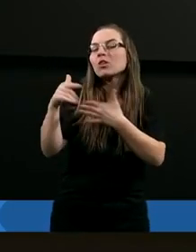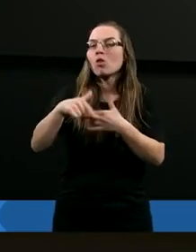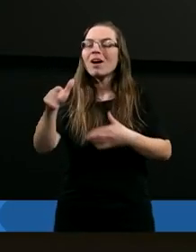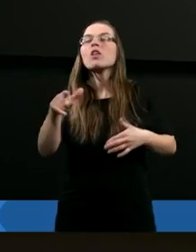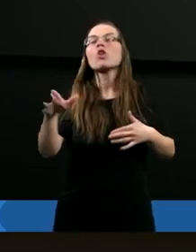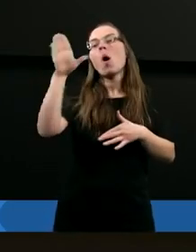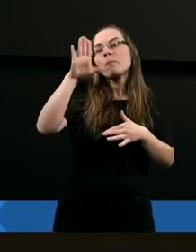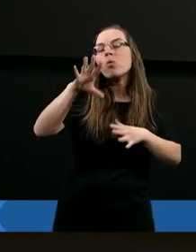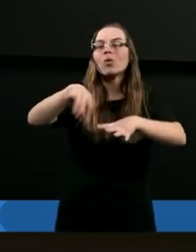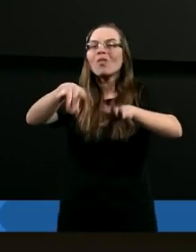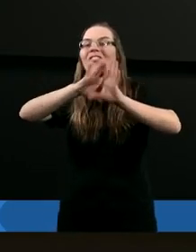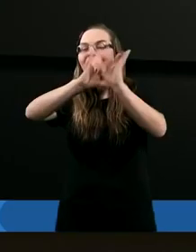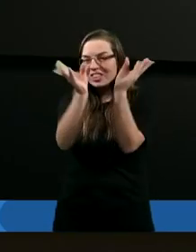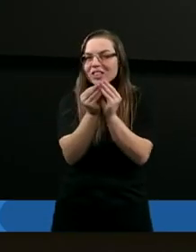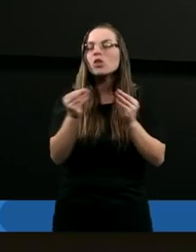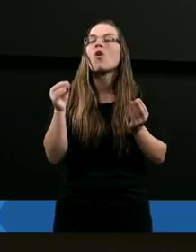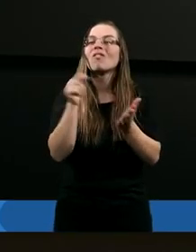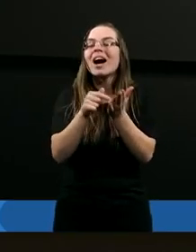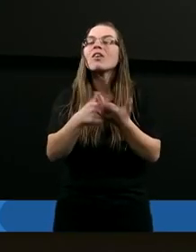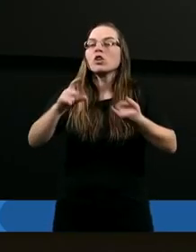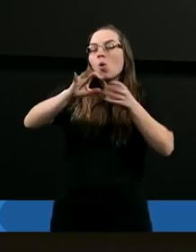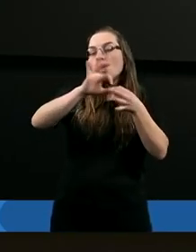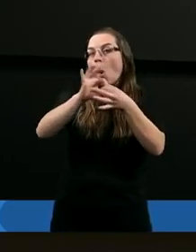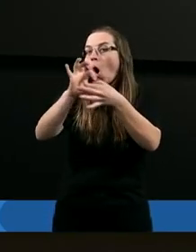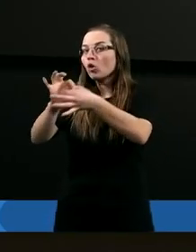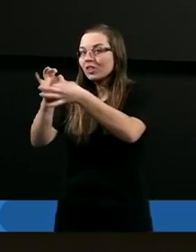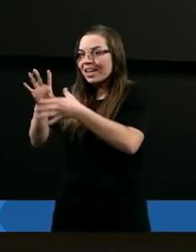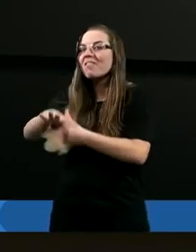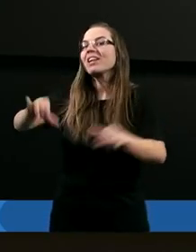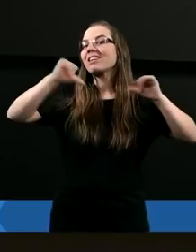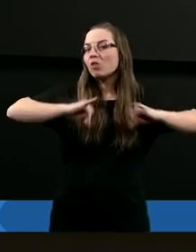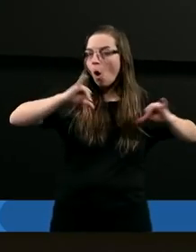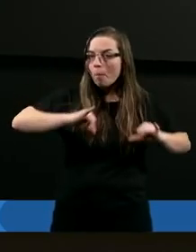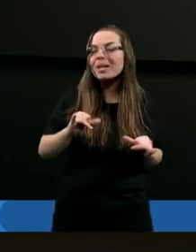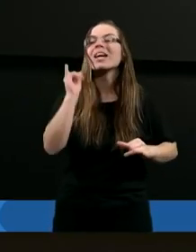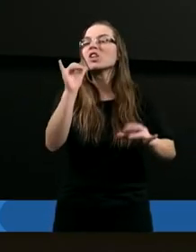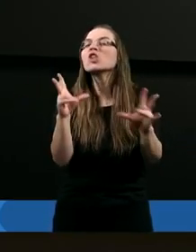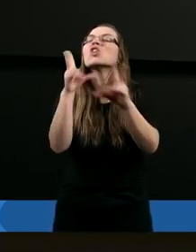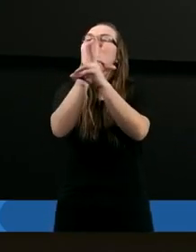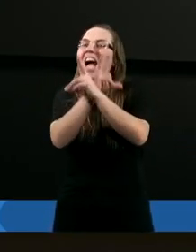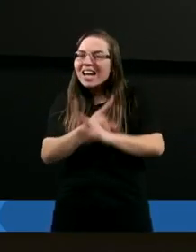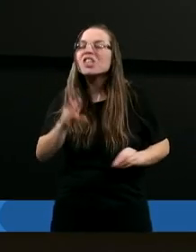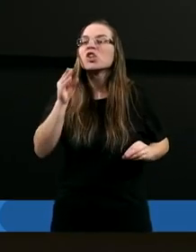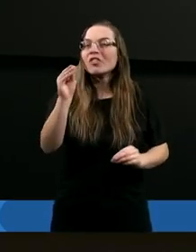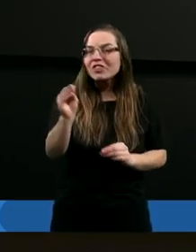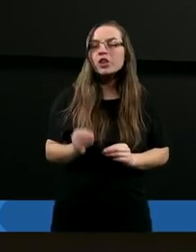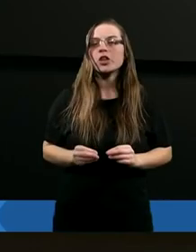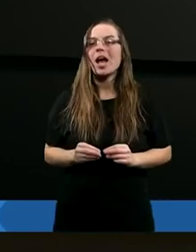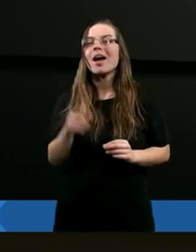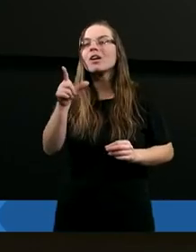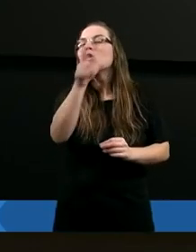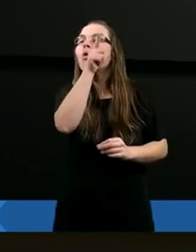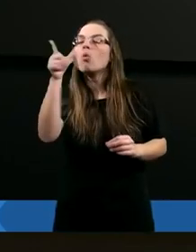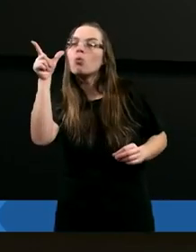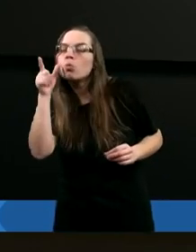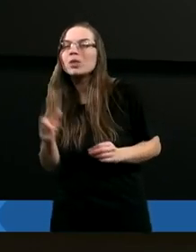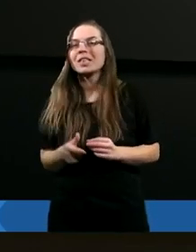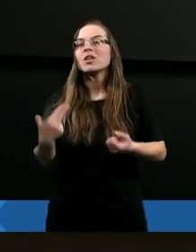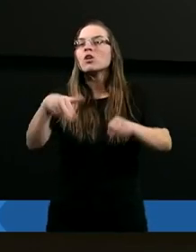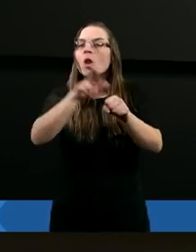Bóg to wszystko łączy w sobie. I rzeczywiście poprzez ludzi,